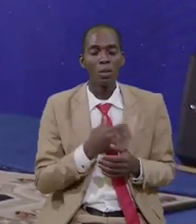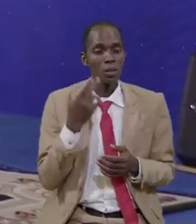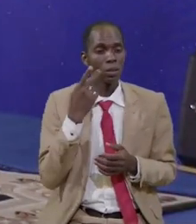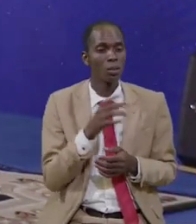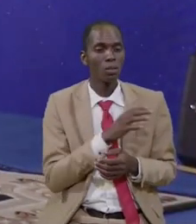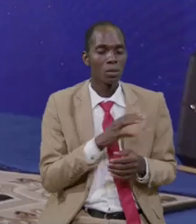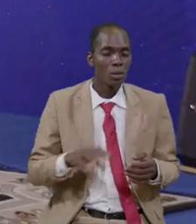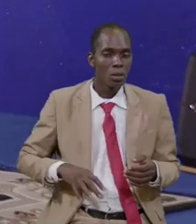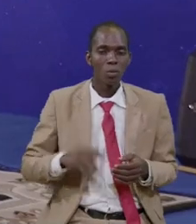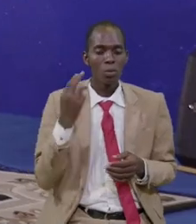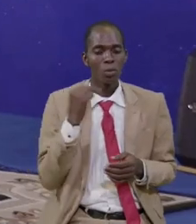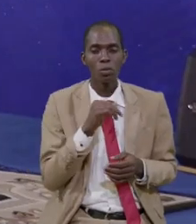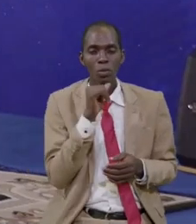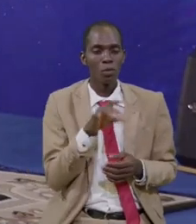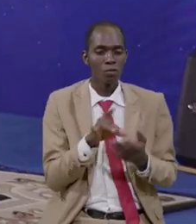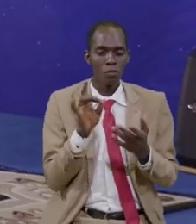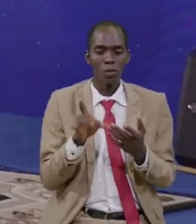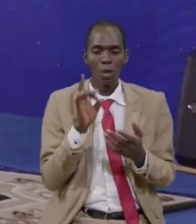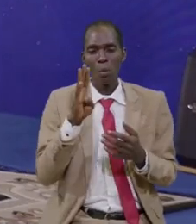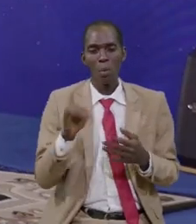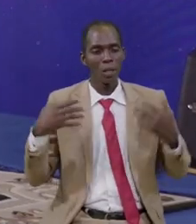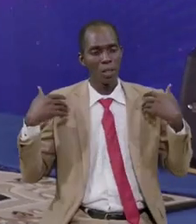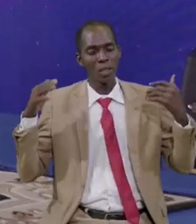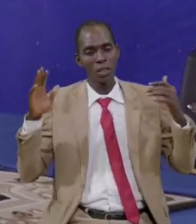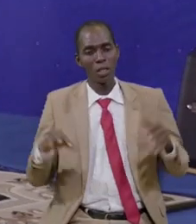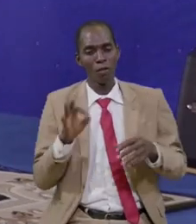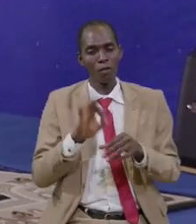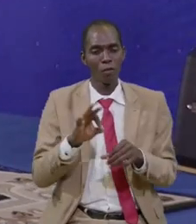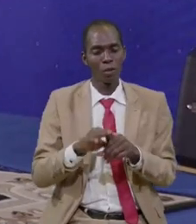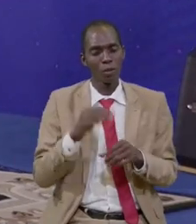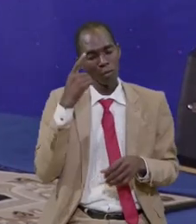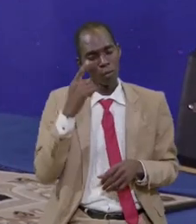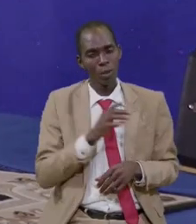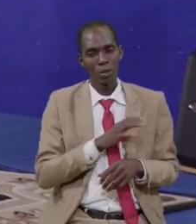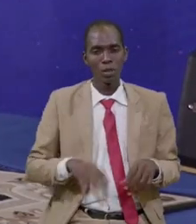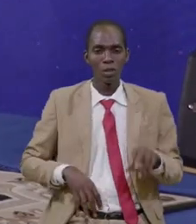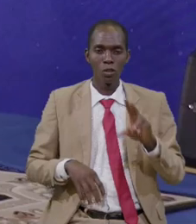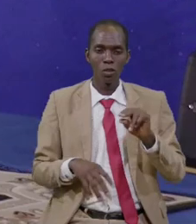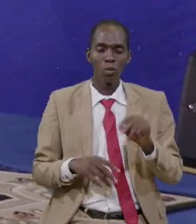hommes. C'était donc Dieu qui l'a établi. Il a établi